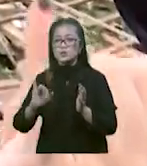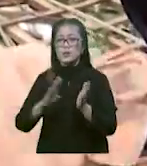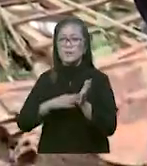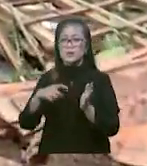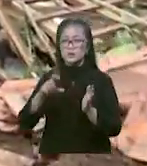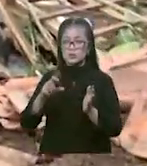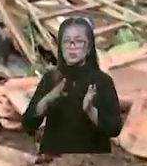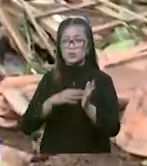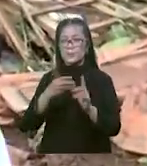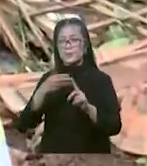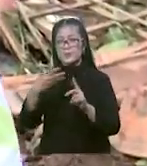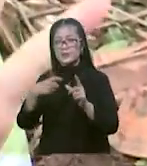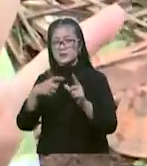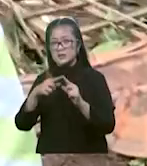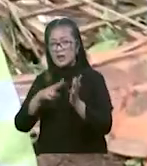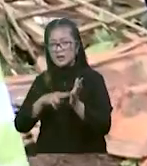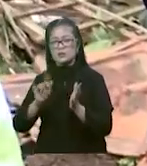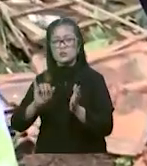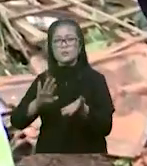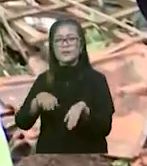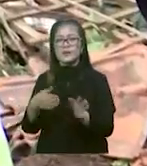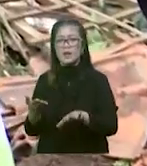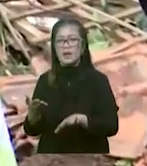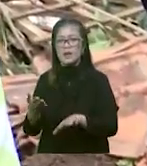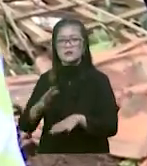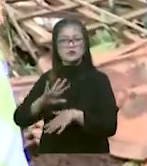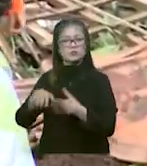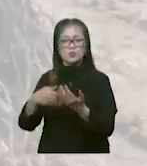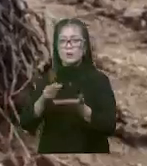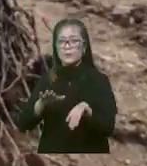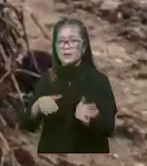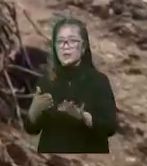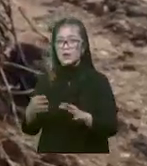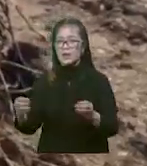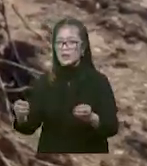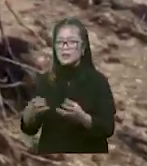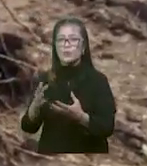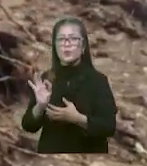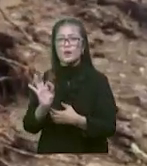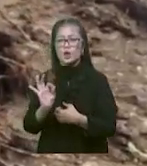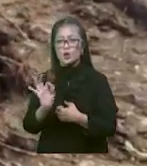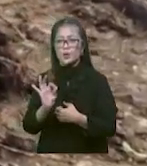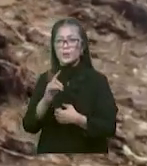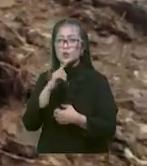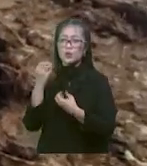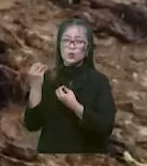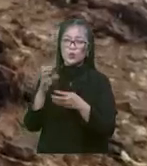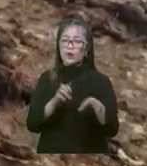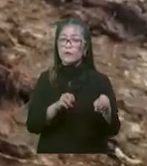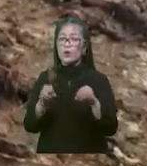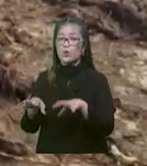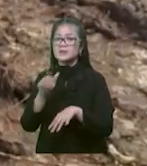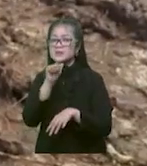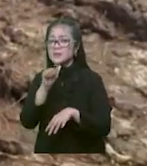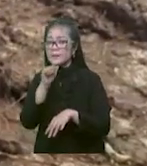menantu. Iya berempat, belum ketemu Pak, belum. Ini nunggu evakuasi siapa memang? Berarti